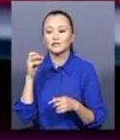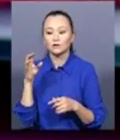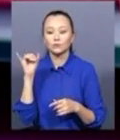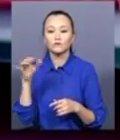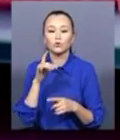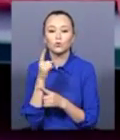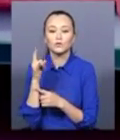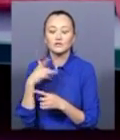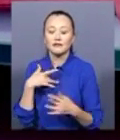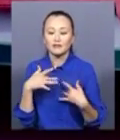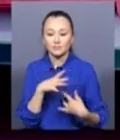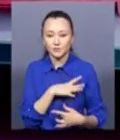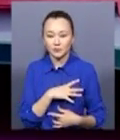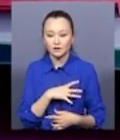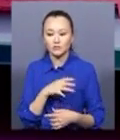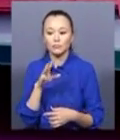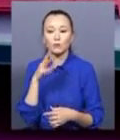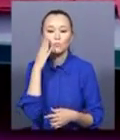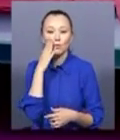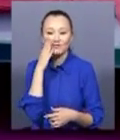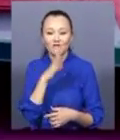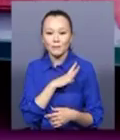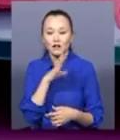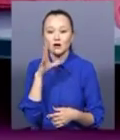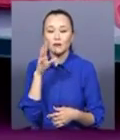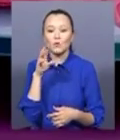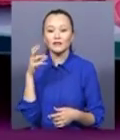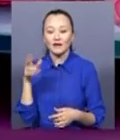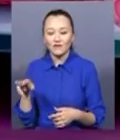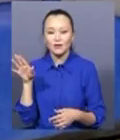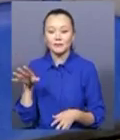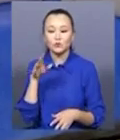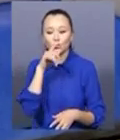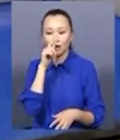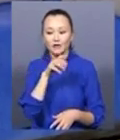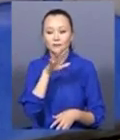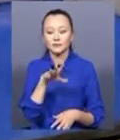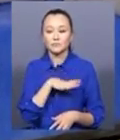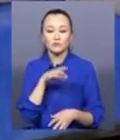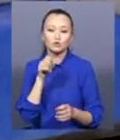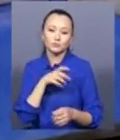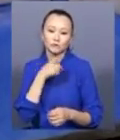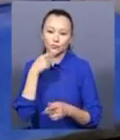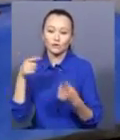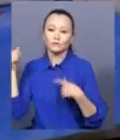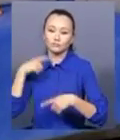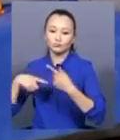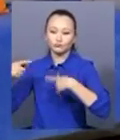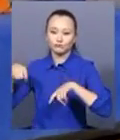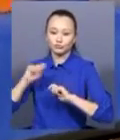и он ездил с кукольным театром по Молдавии, по Украине. Может быть, вот такие вот гены мне передались